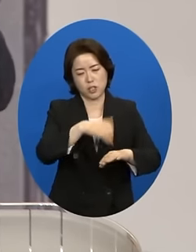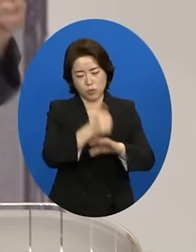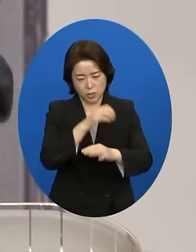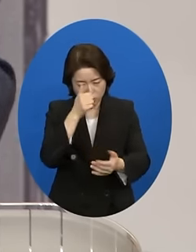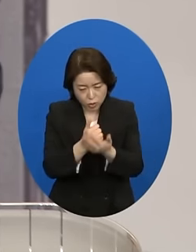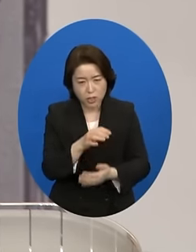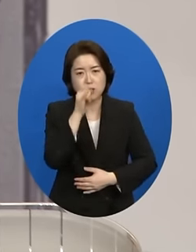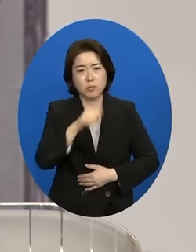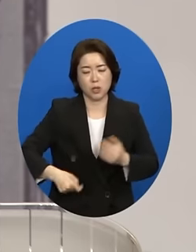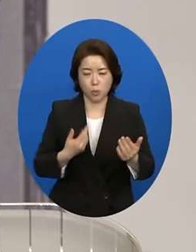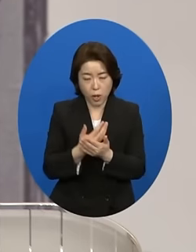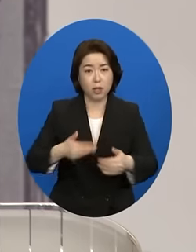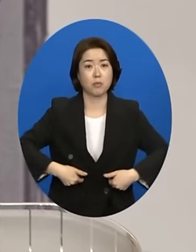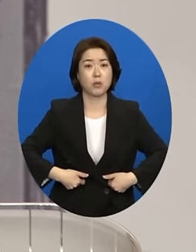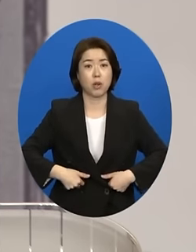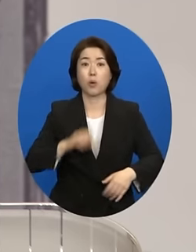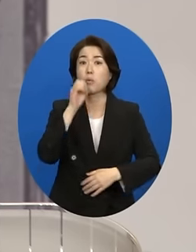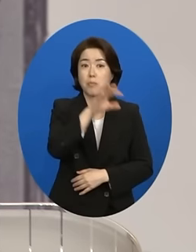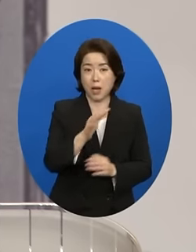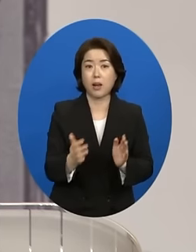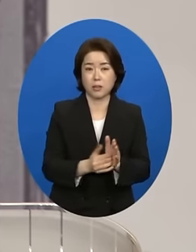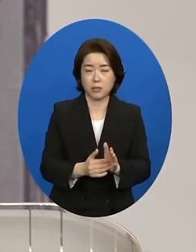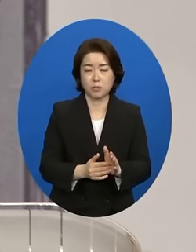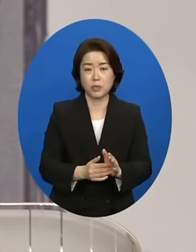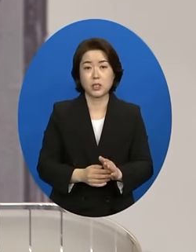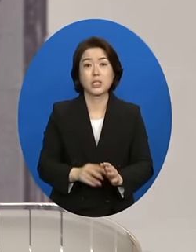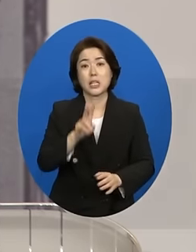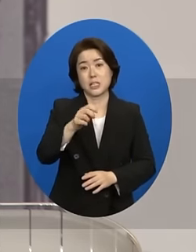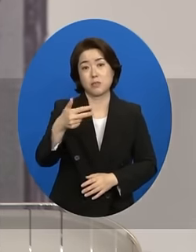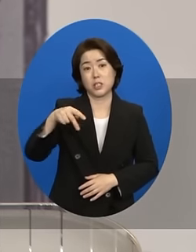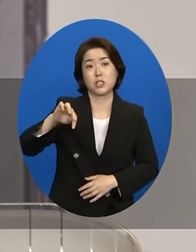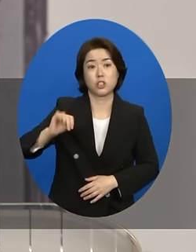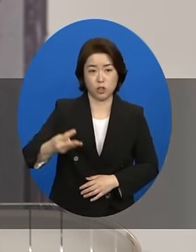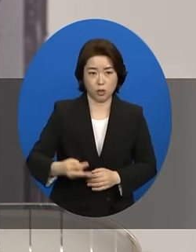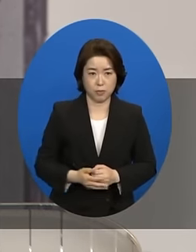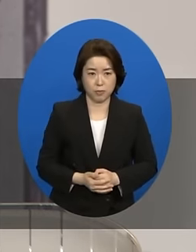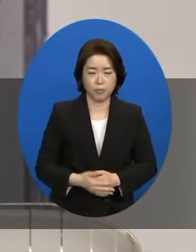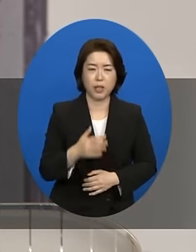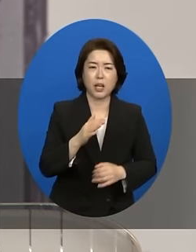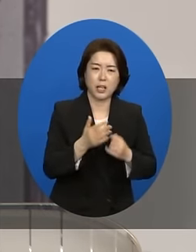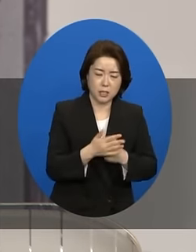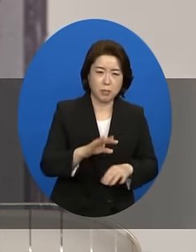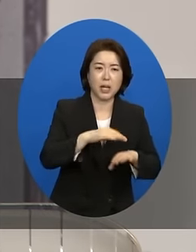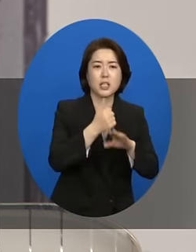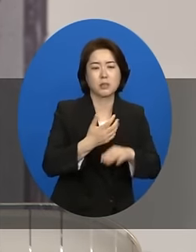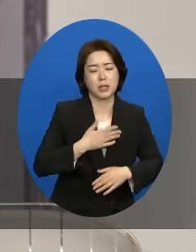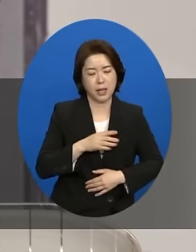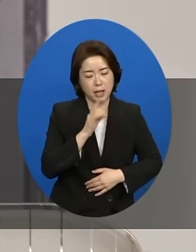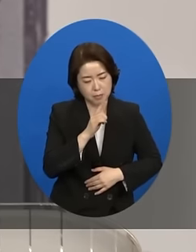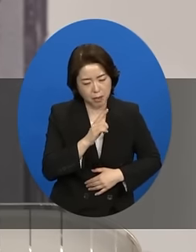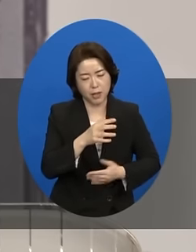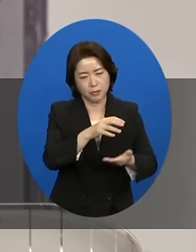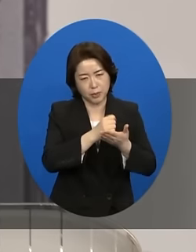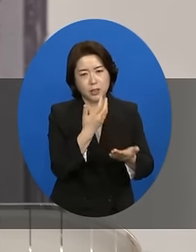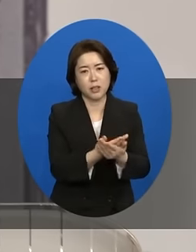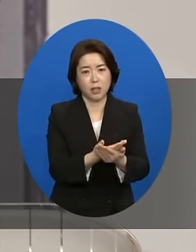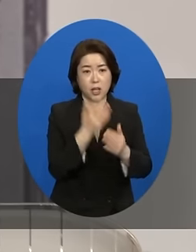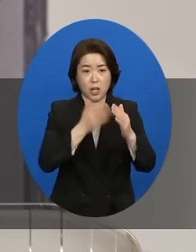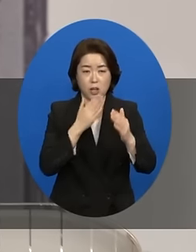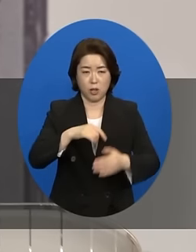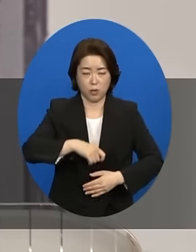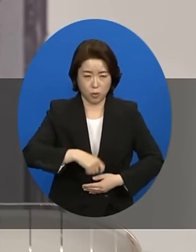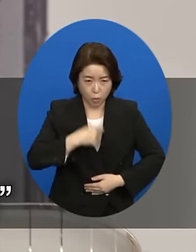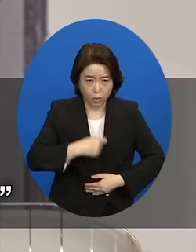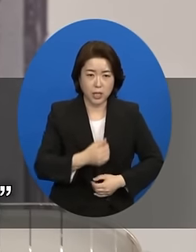지었습니다. 회개하셔야 됩니다. 이런 얘기를 해요. 이것이 27절이에요 그러니 임금님은 저의 조언을 받아주시기를 바랍니다. 공의를 행하셔서 임금님의